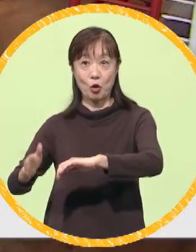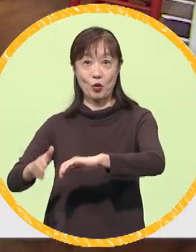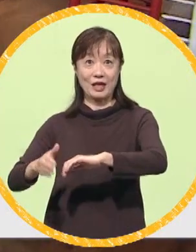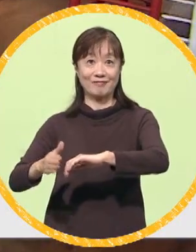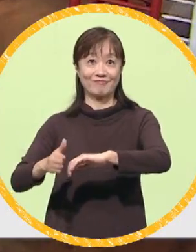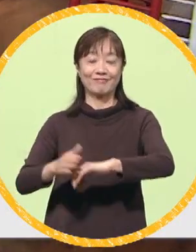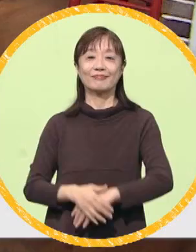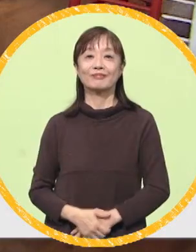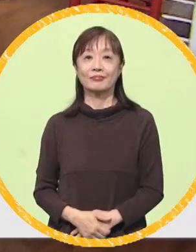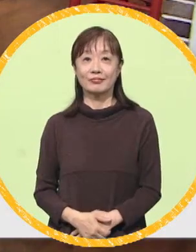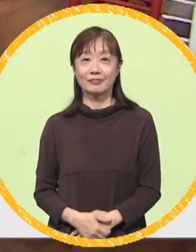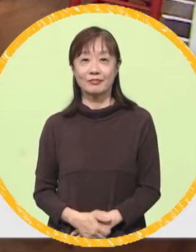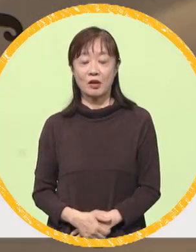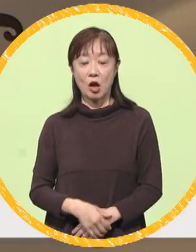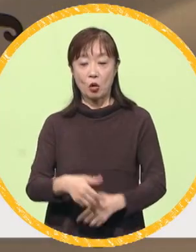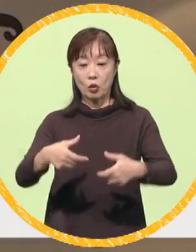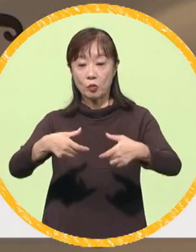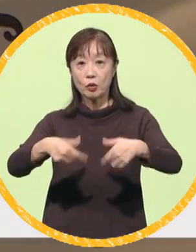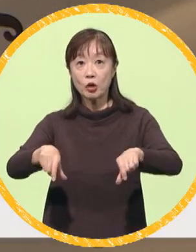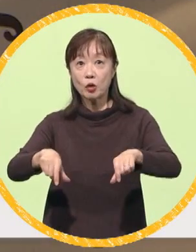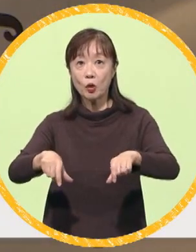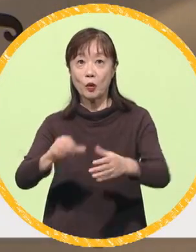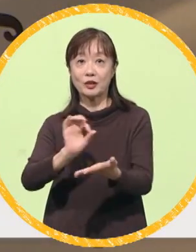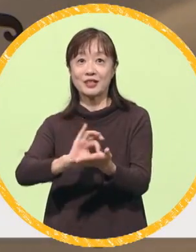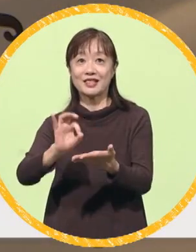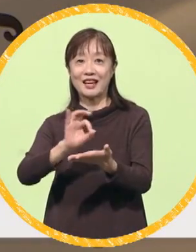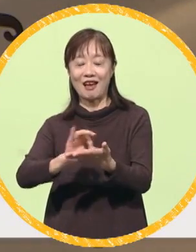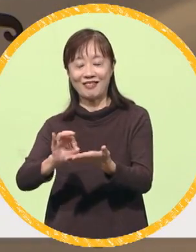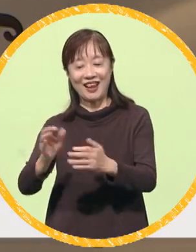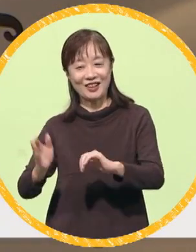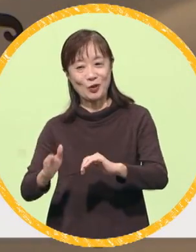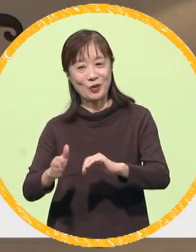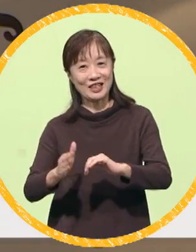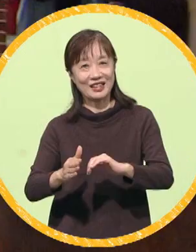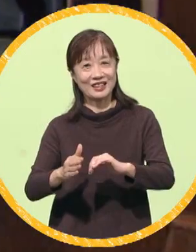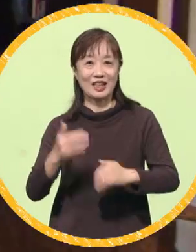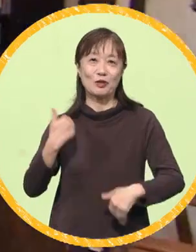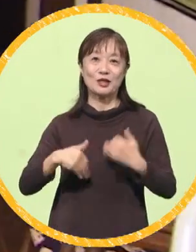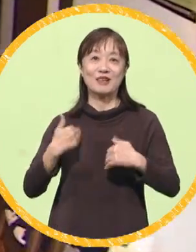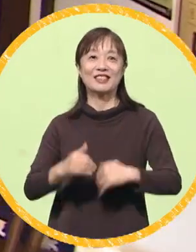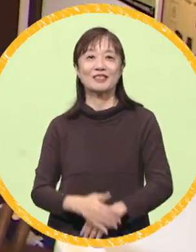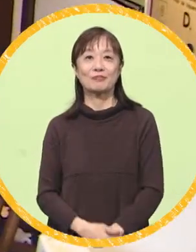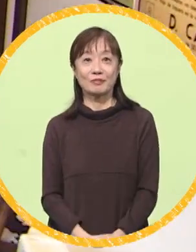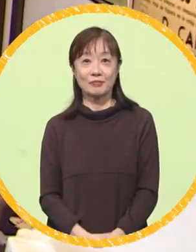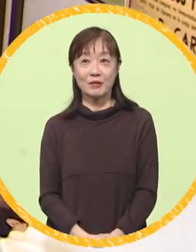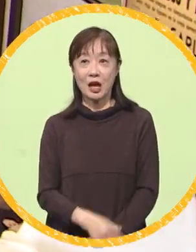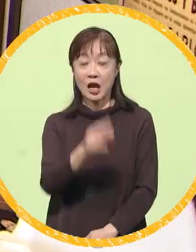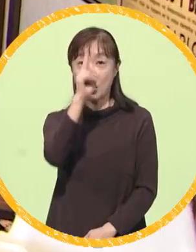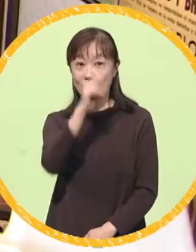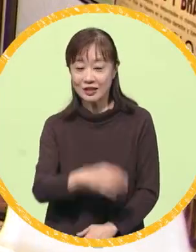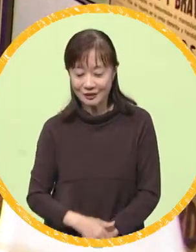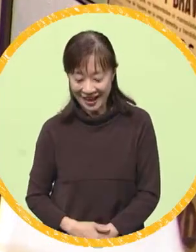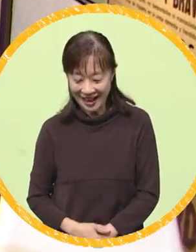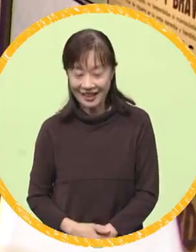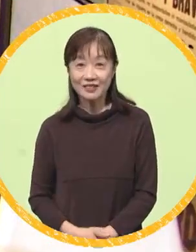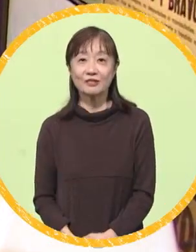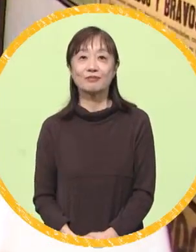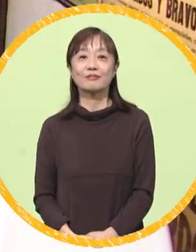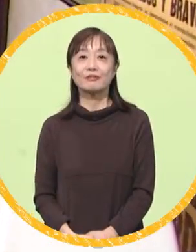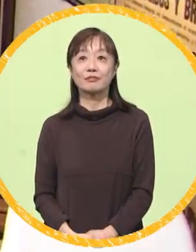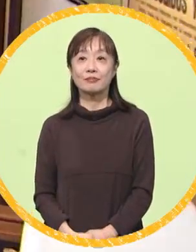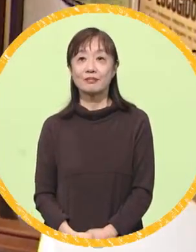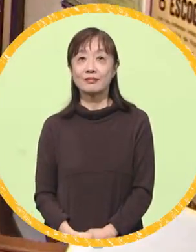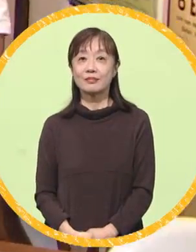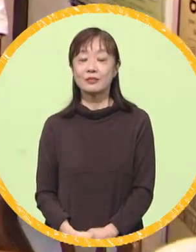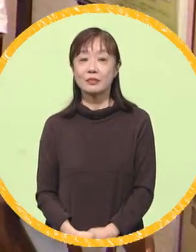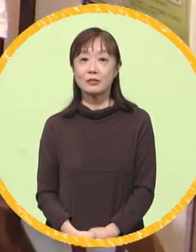が、相模っ子を使ったスペイン料理、楽しみですね。 あ、こんにちは。 はい、こんにちは。どうしました。